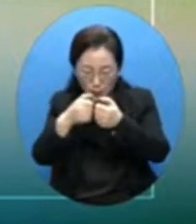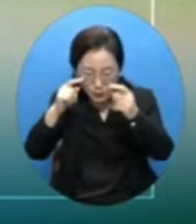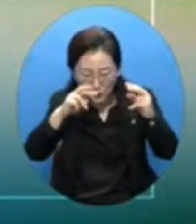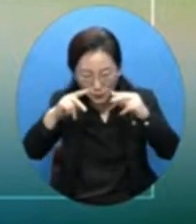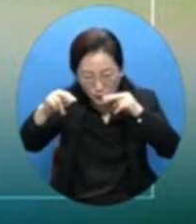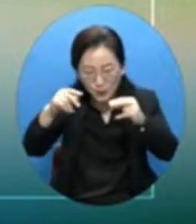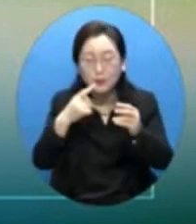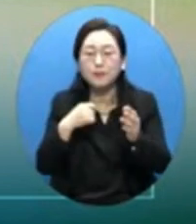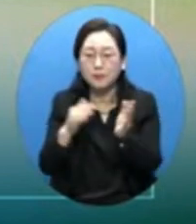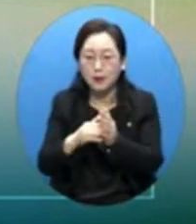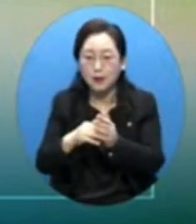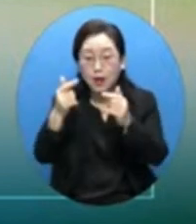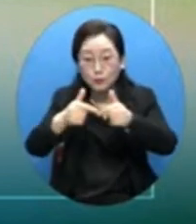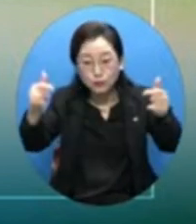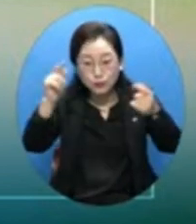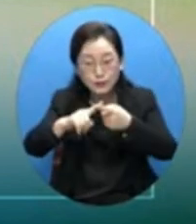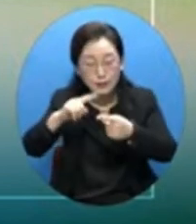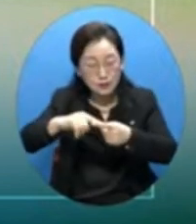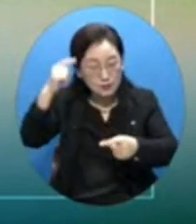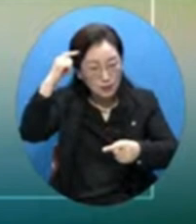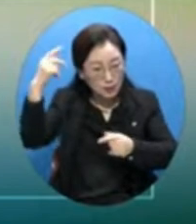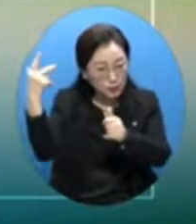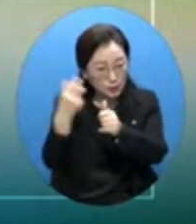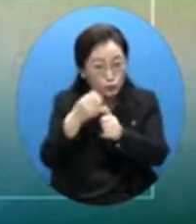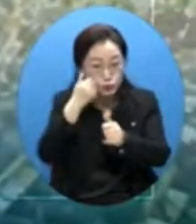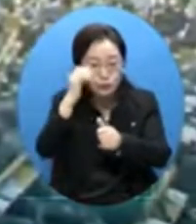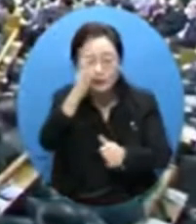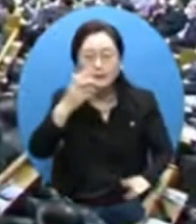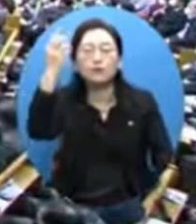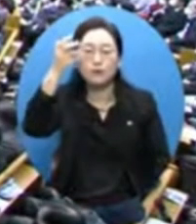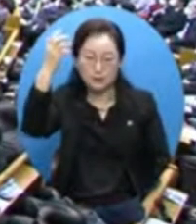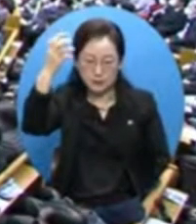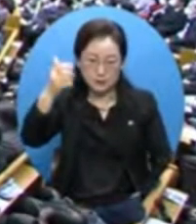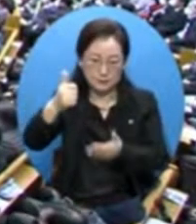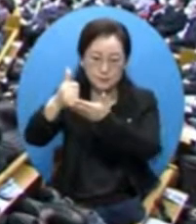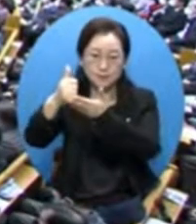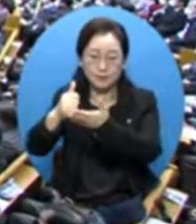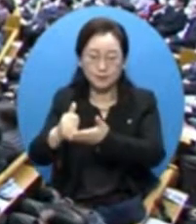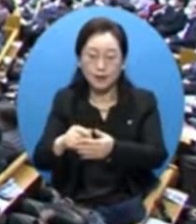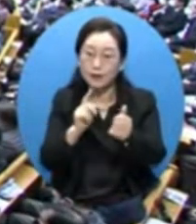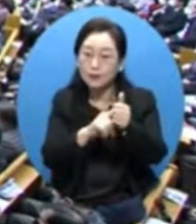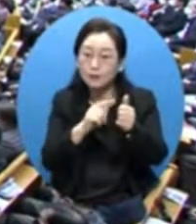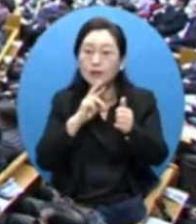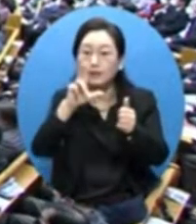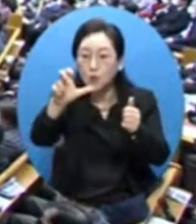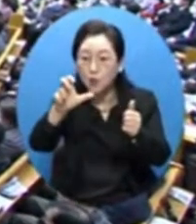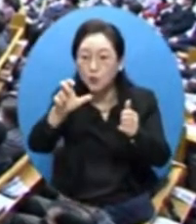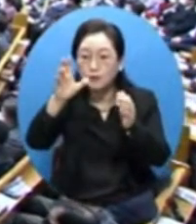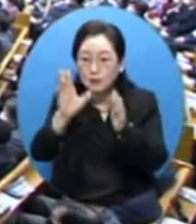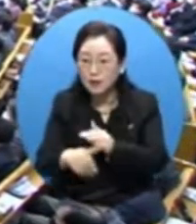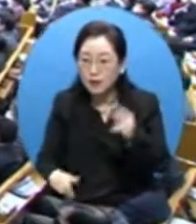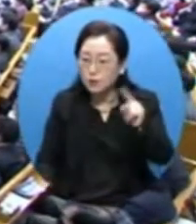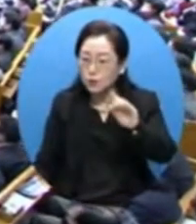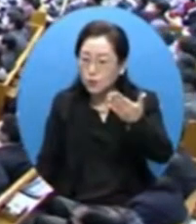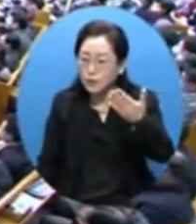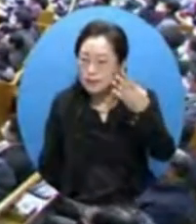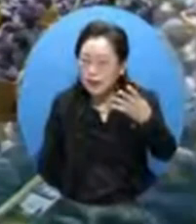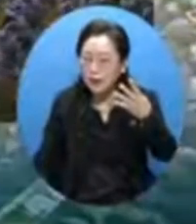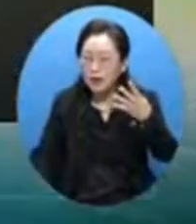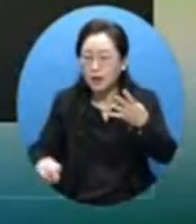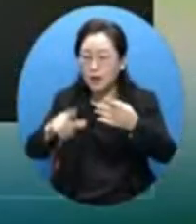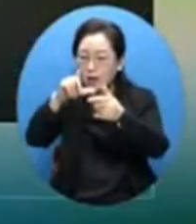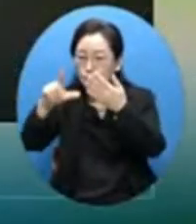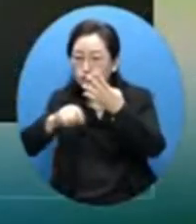생각하도록 감동하신 분은 바로 성령님이셨다. 그런데 그가 25세가 되었을 때 1904년 9월 세스